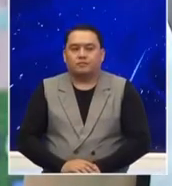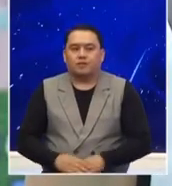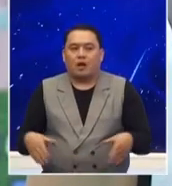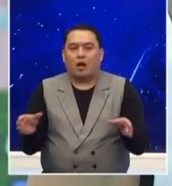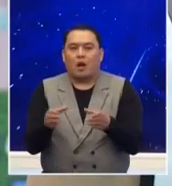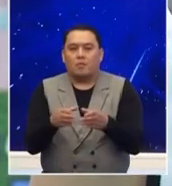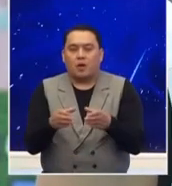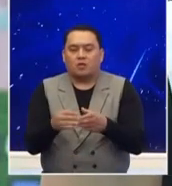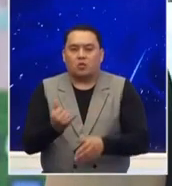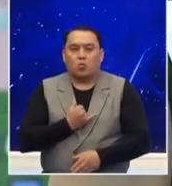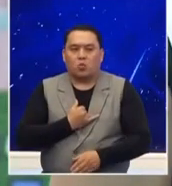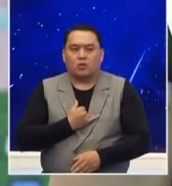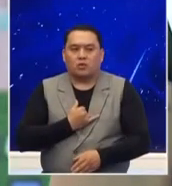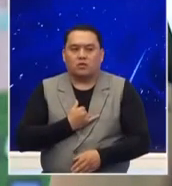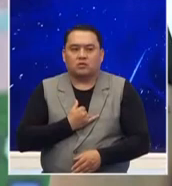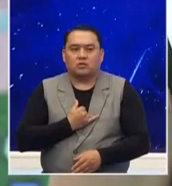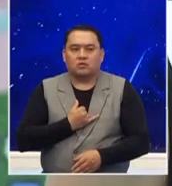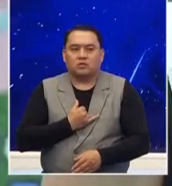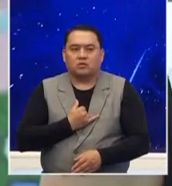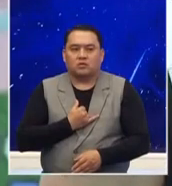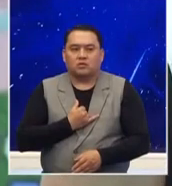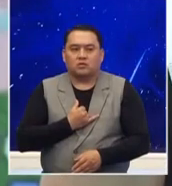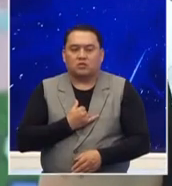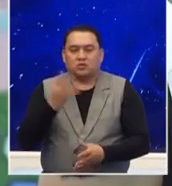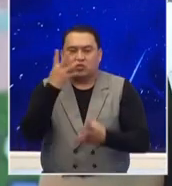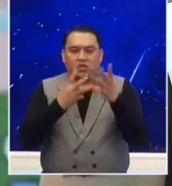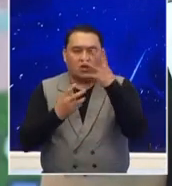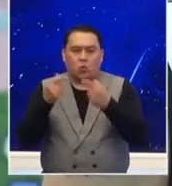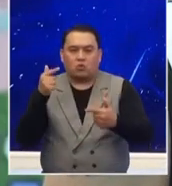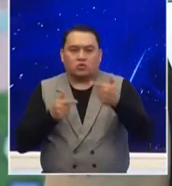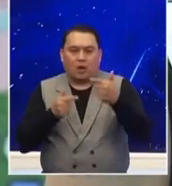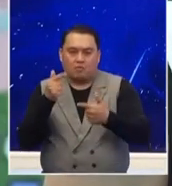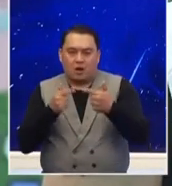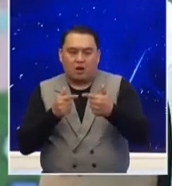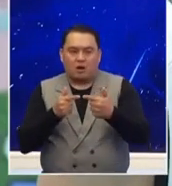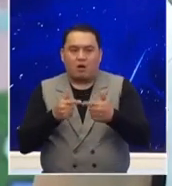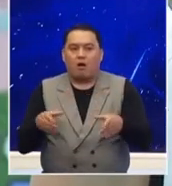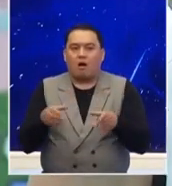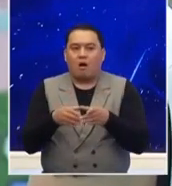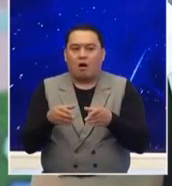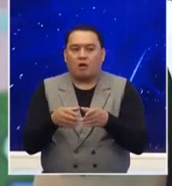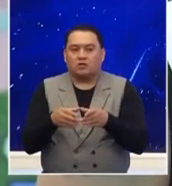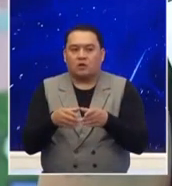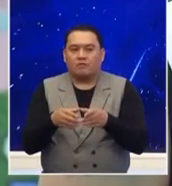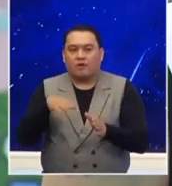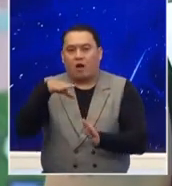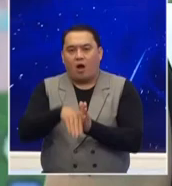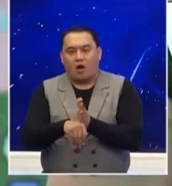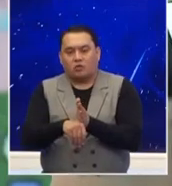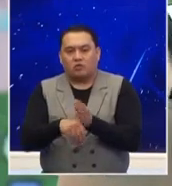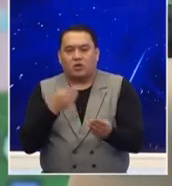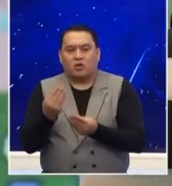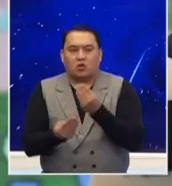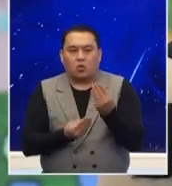Куанышу, они досить зіграні. Команда Куаныш – серьезные соперники, так как этот коллектив, скорее всего, войдет в плей-офф и